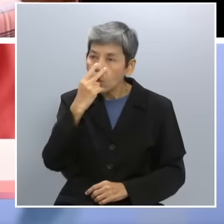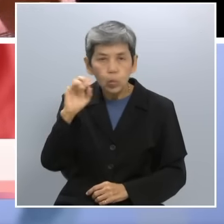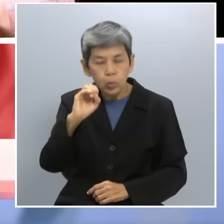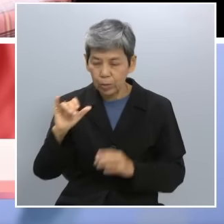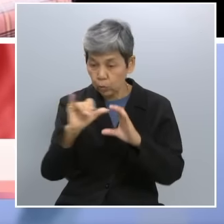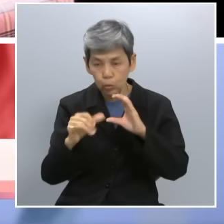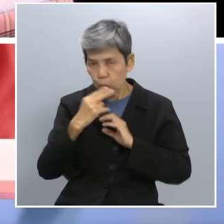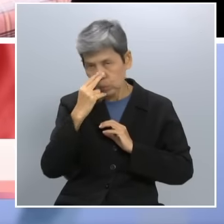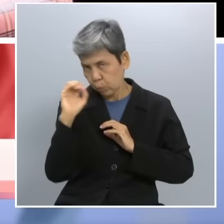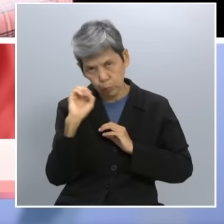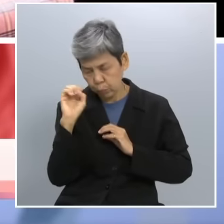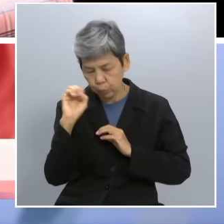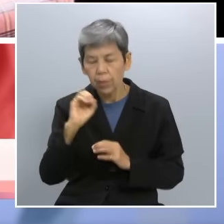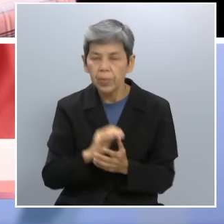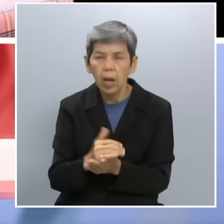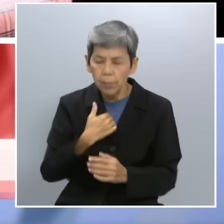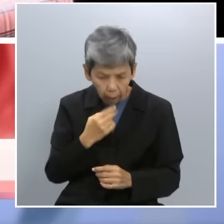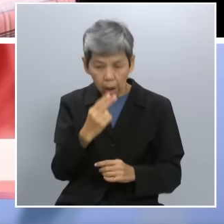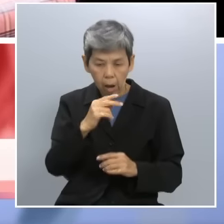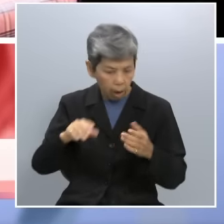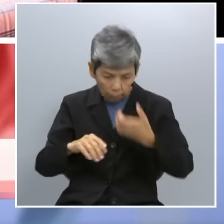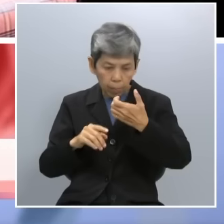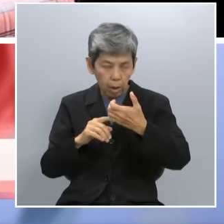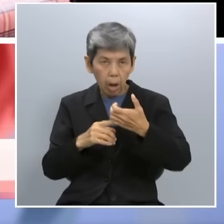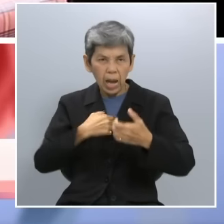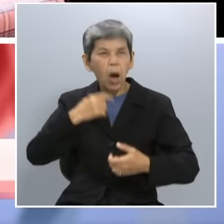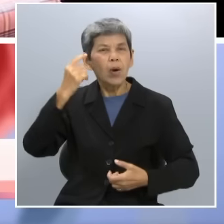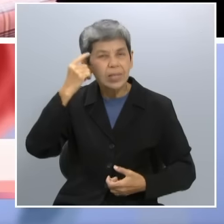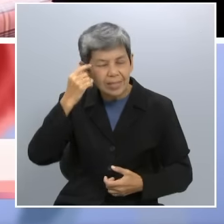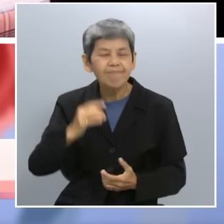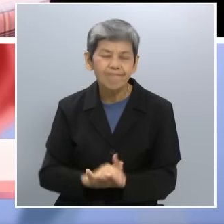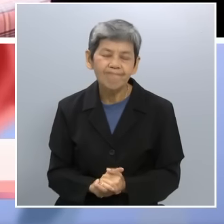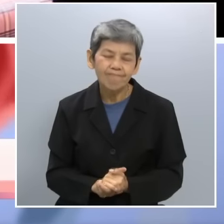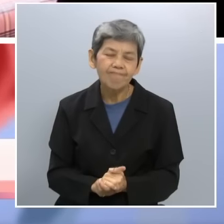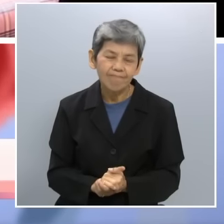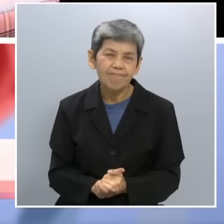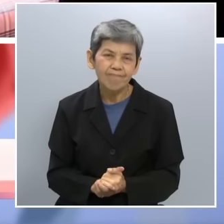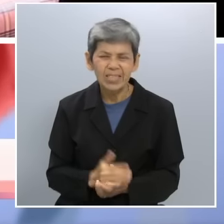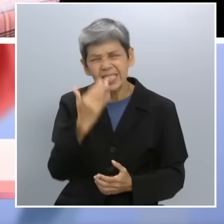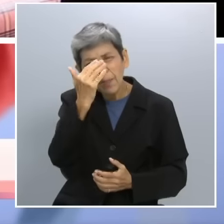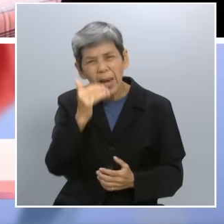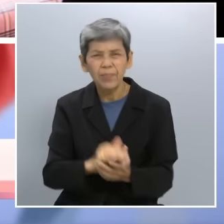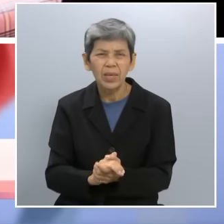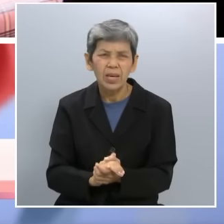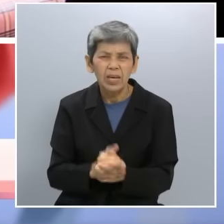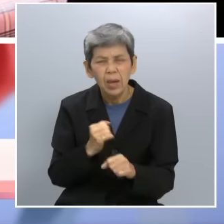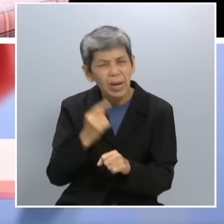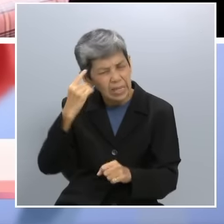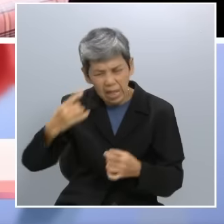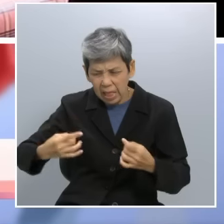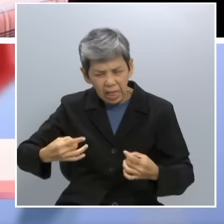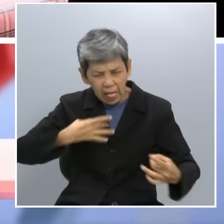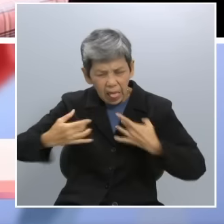YouTubeอะไรเงี้ยค่ะแล้วมันขึ้นมาพอดีแล้วหนูก็เลยคิดว่าแบบทำไมถึงคิดกันแบบนี้ว่า